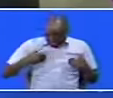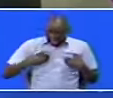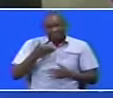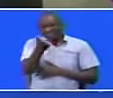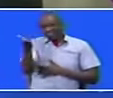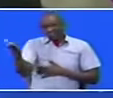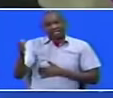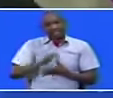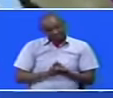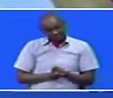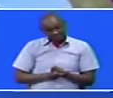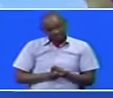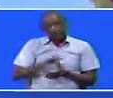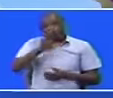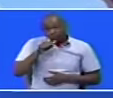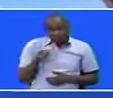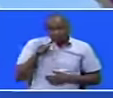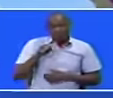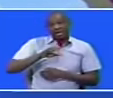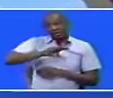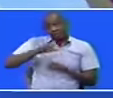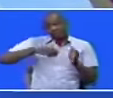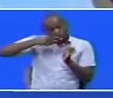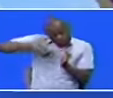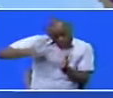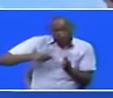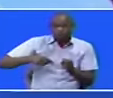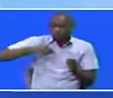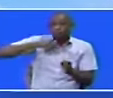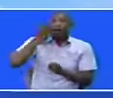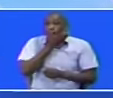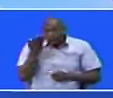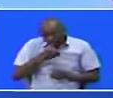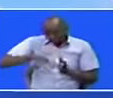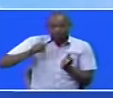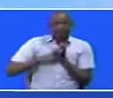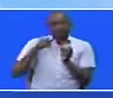itapatikana kutoka mafuta na hata hii geothermal yote